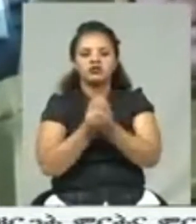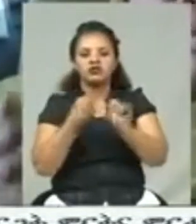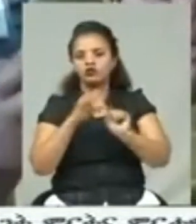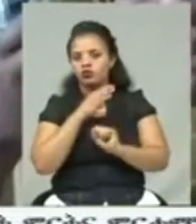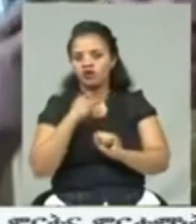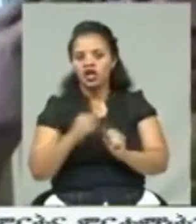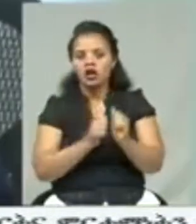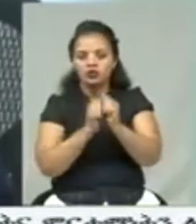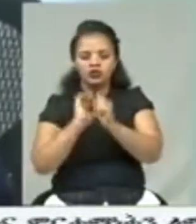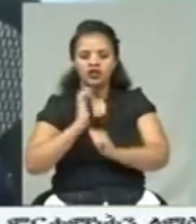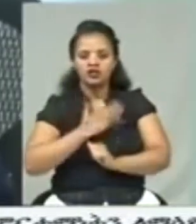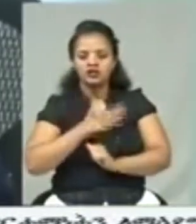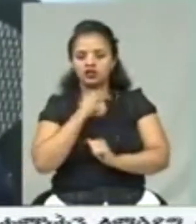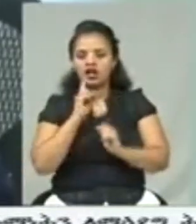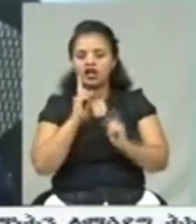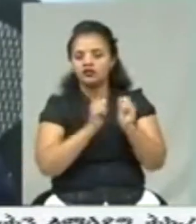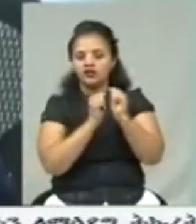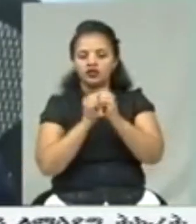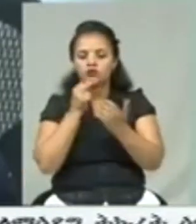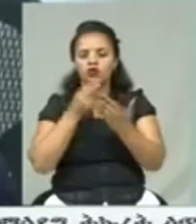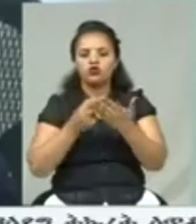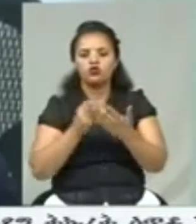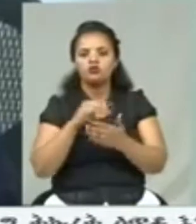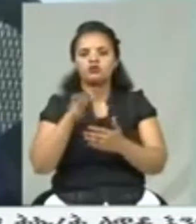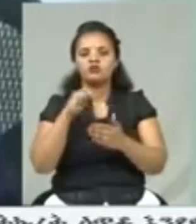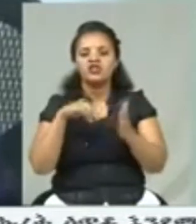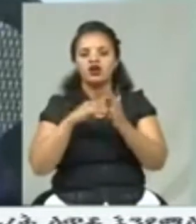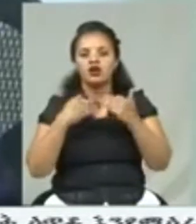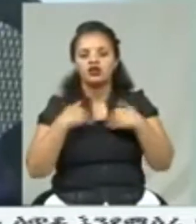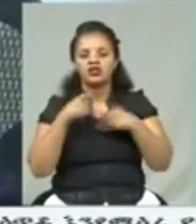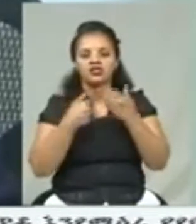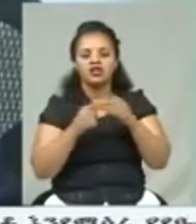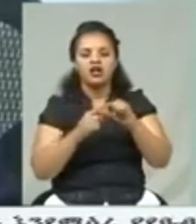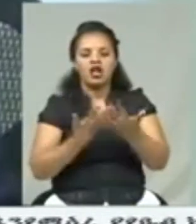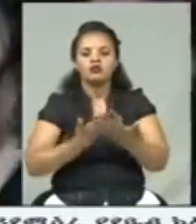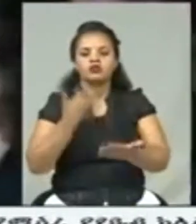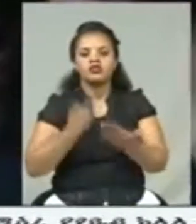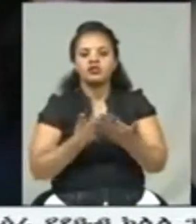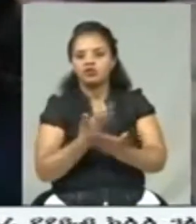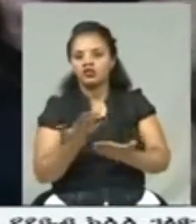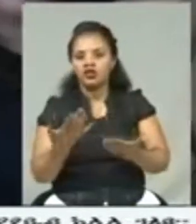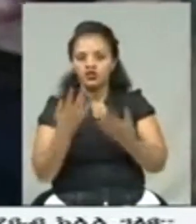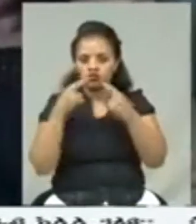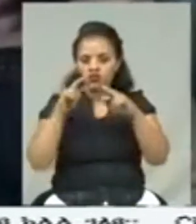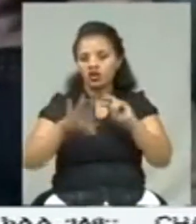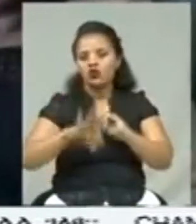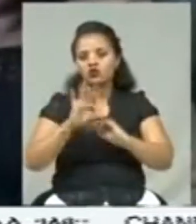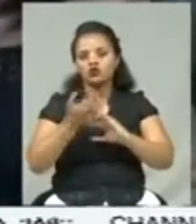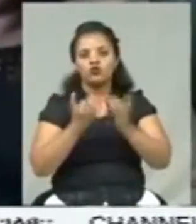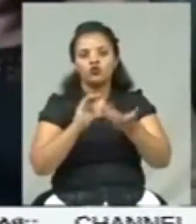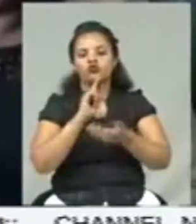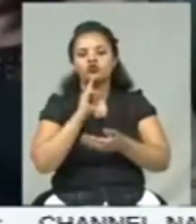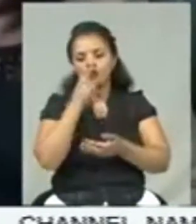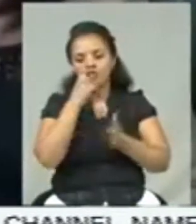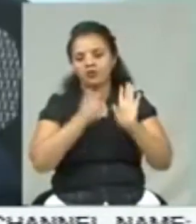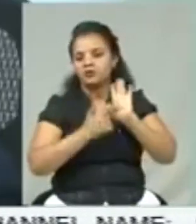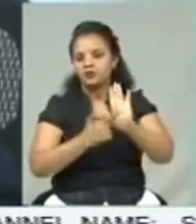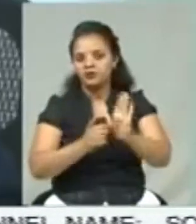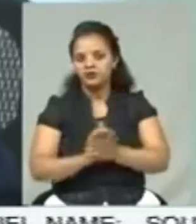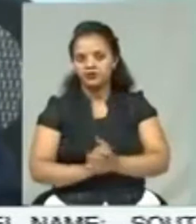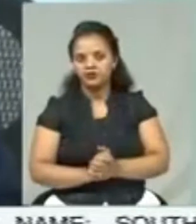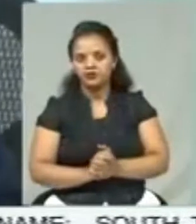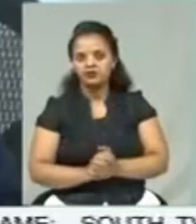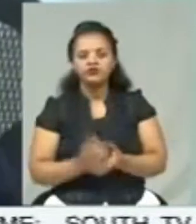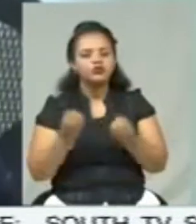የሚፈቱና ለአብሮነታችንና ለአንድነታችን በጎ ሚና ያላቸው የስነ ቃል ሀብቶች በዚህ ረገድ ትኩረት ያገኙ መሆኑን ነው ያመለከቱት።